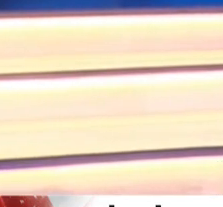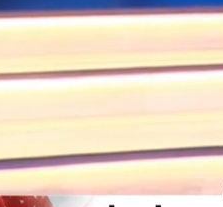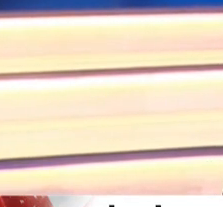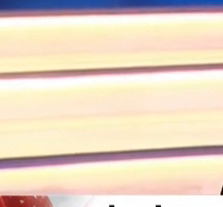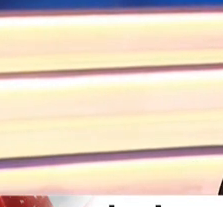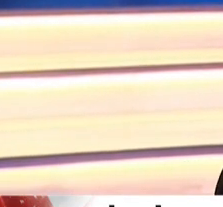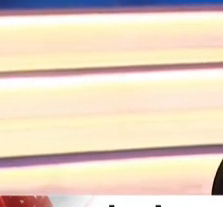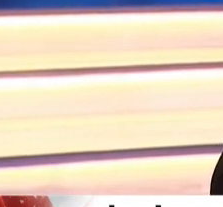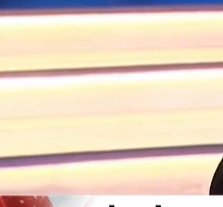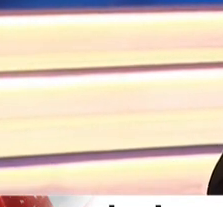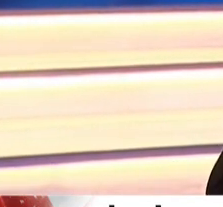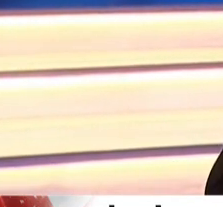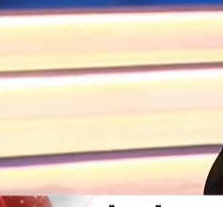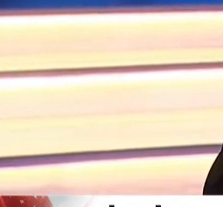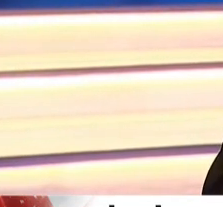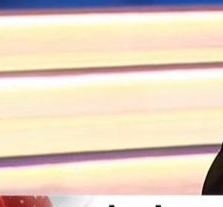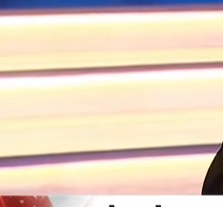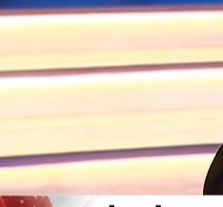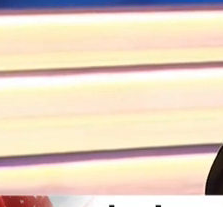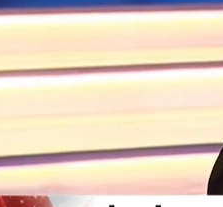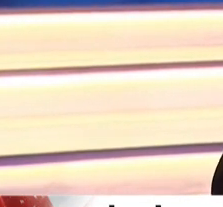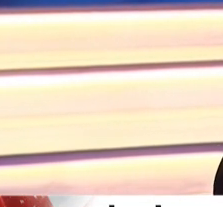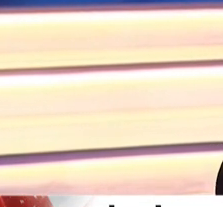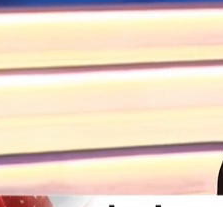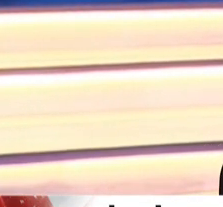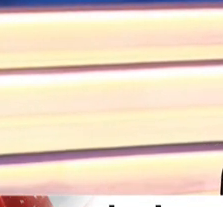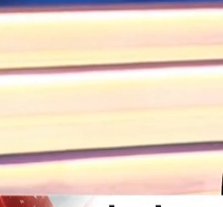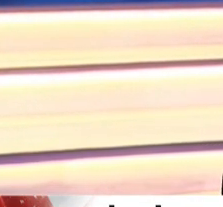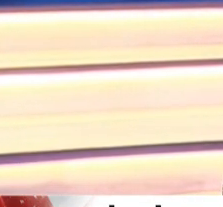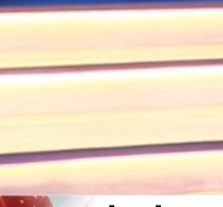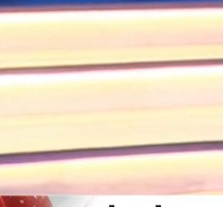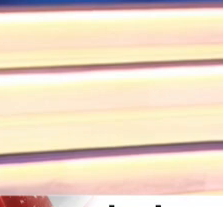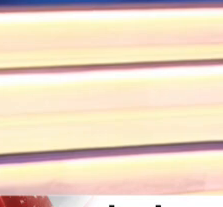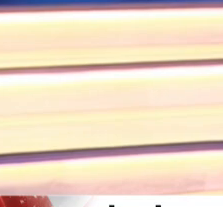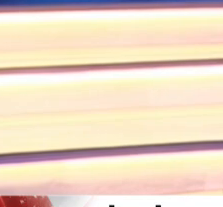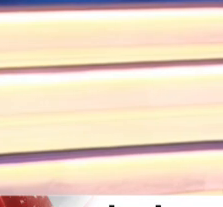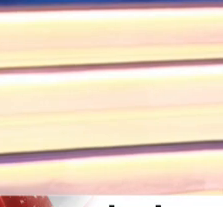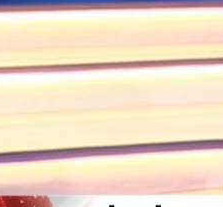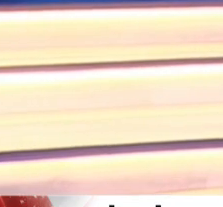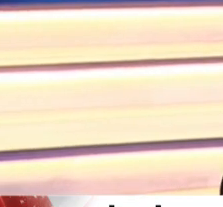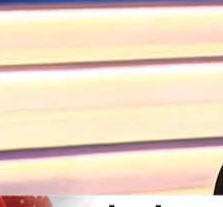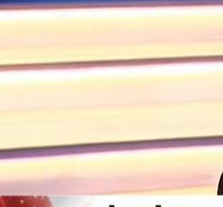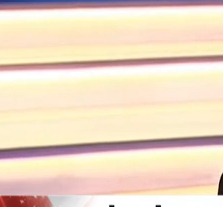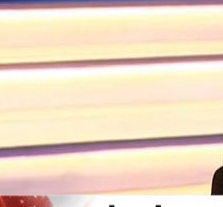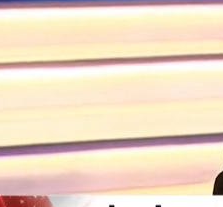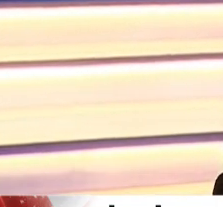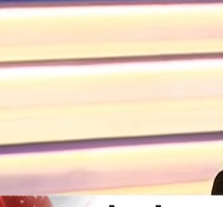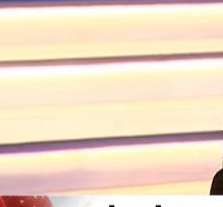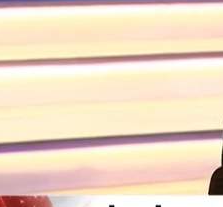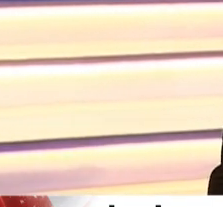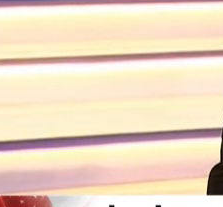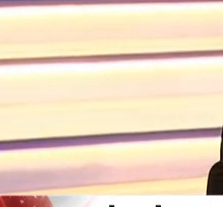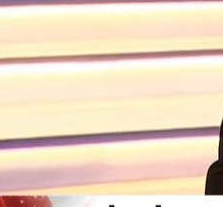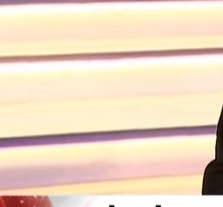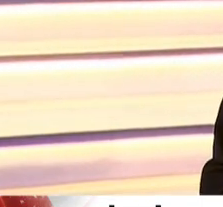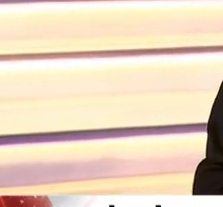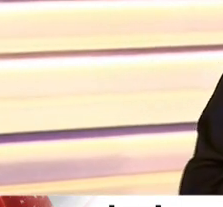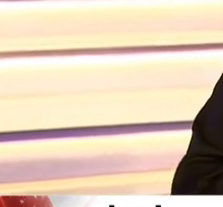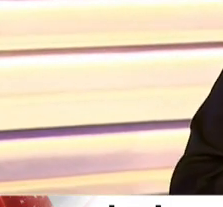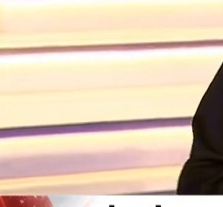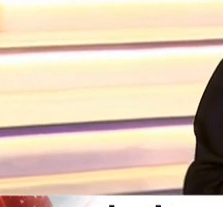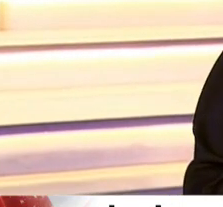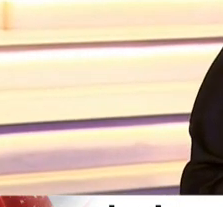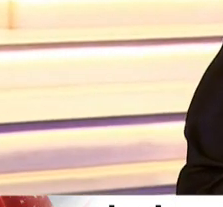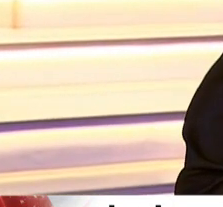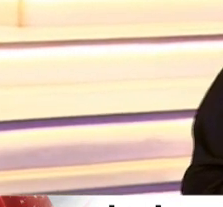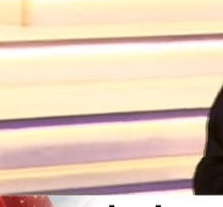بدء هذه الفعاليات المهمة للاجتماع 58 لبنك التنمية الإفريقي الذي